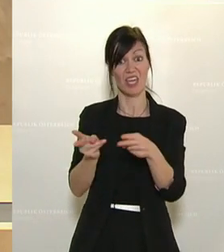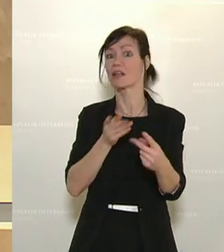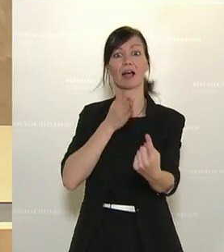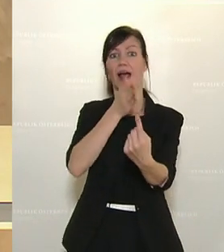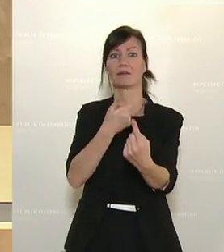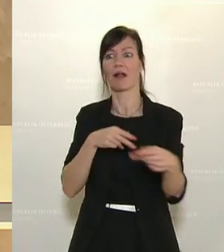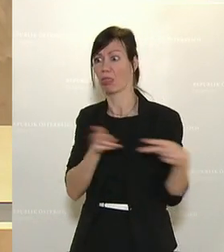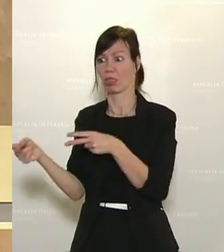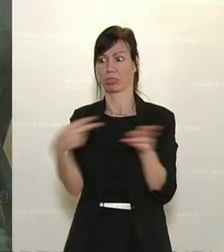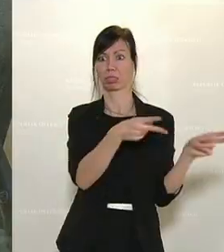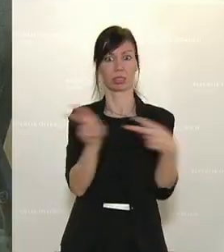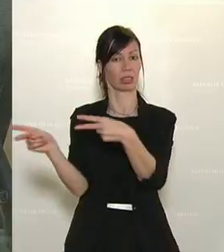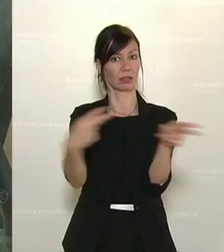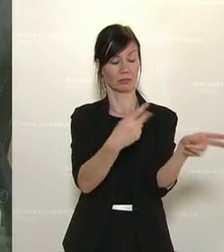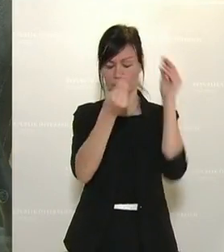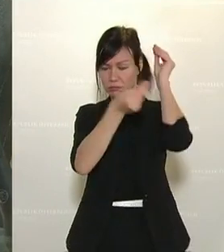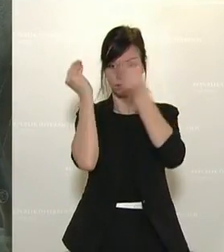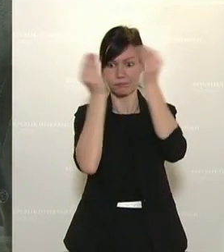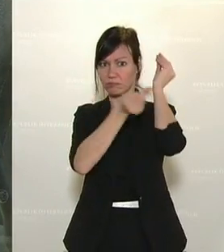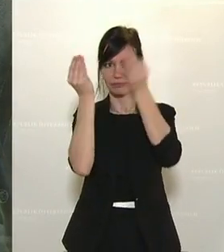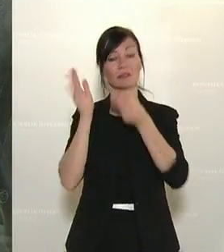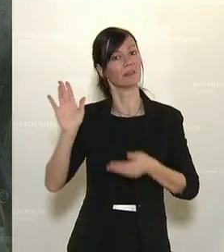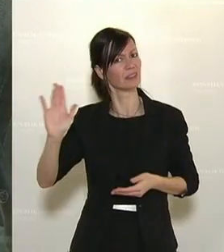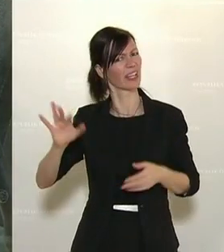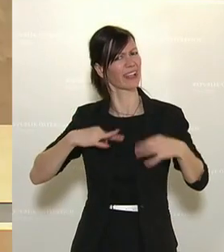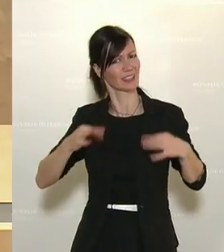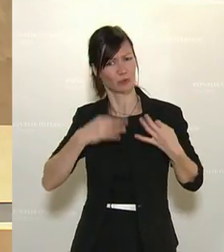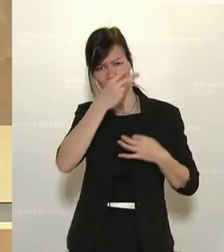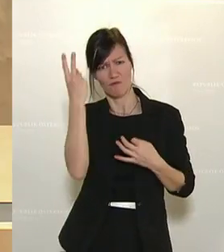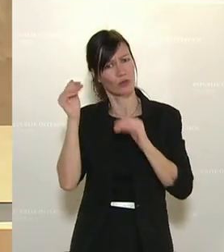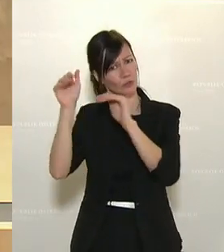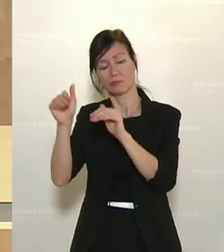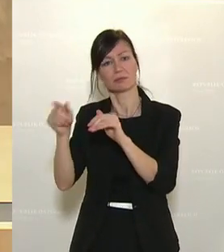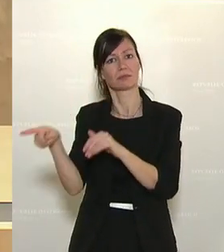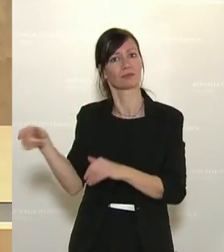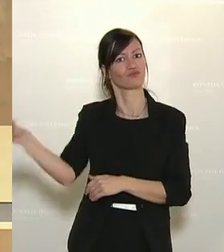nichts dazu beiträgt, die Gesundheit der Bevölkerung zu schützen, scheitern.